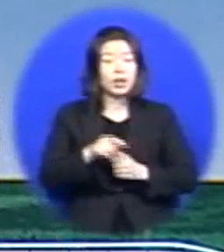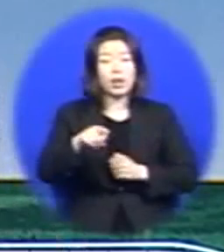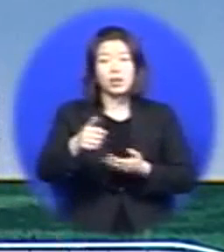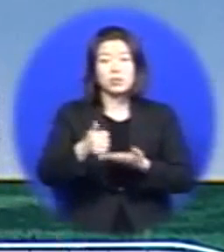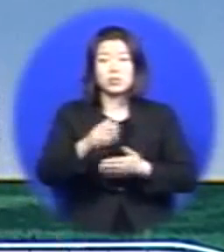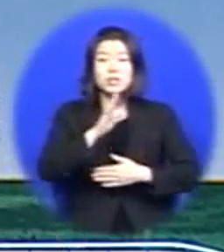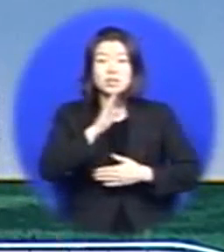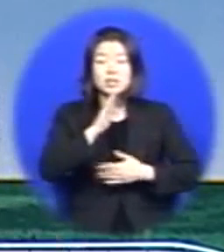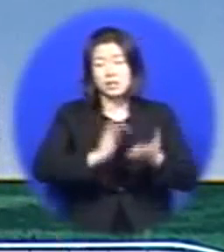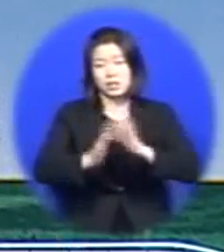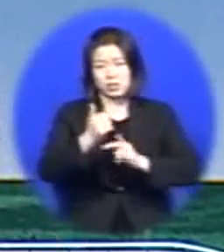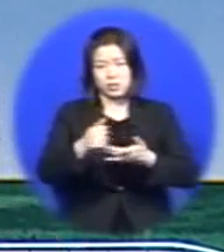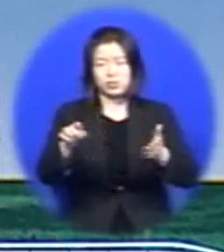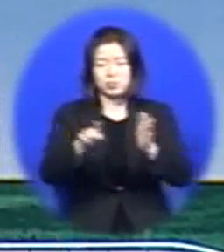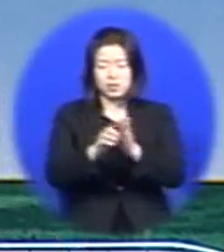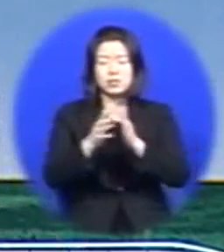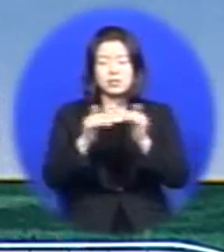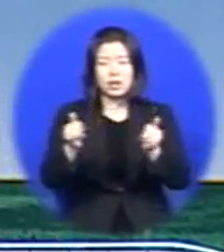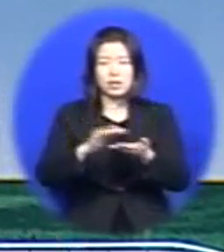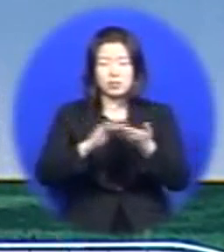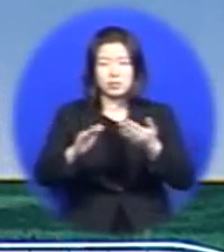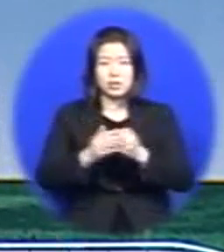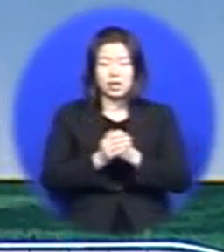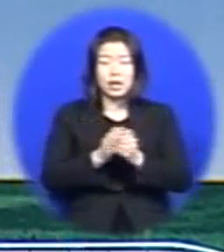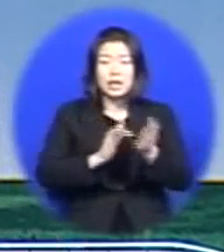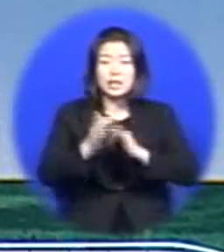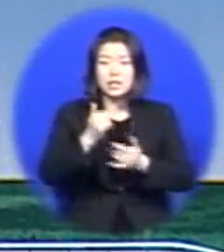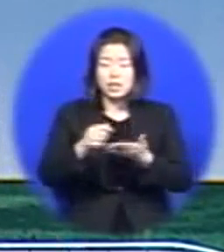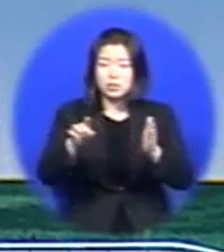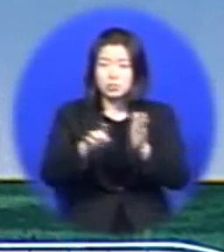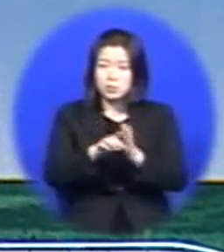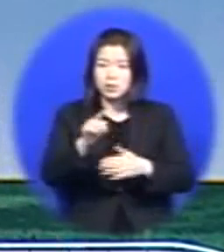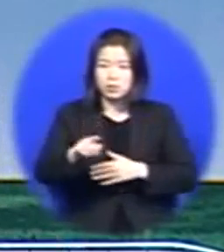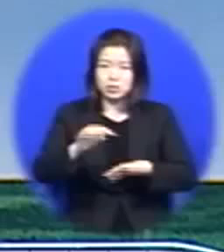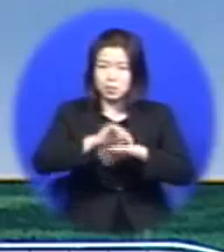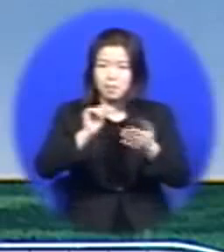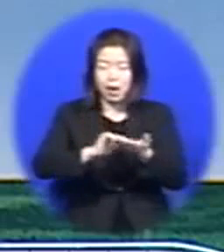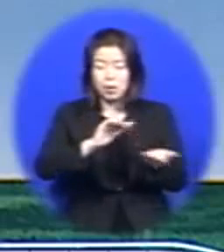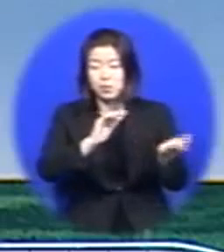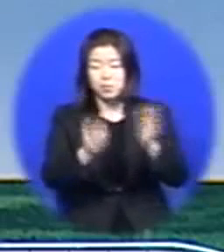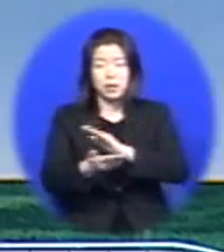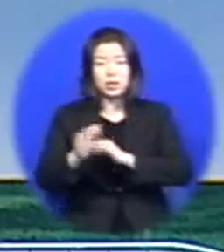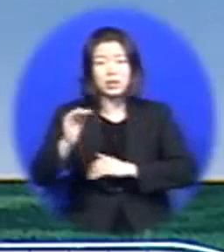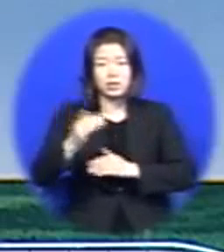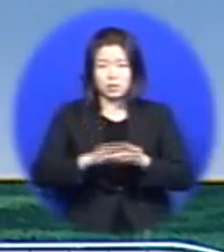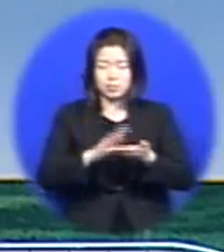이분은 진짜 예수를 믿은 사람이에요. 예수를 믿은 것은 이렇게 마음이 뒤바뀐 거예요.